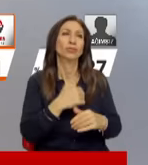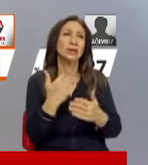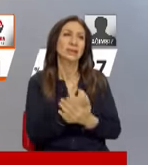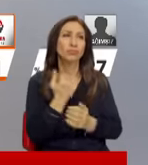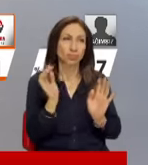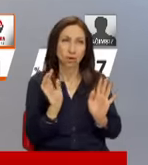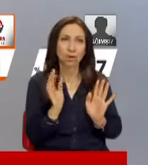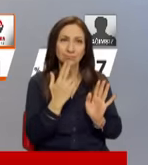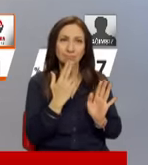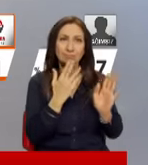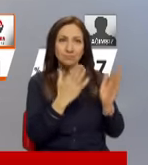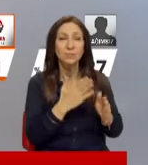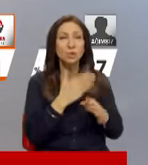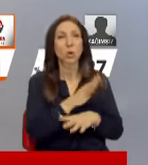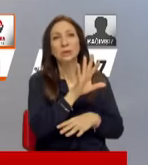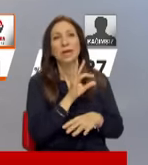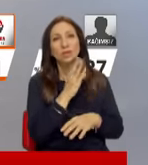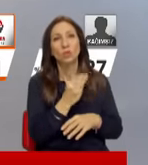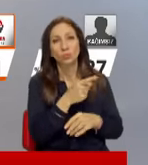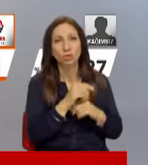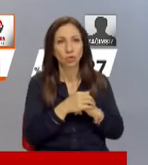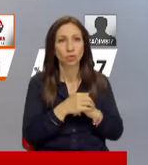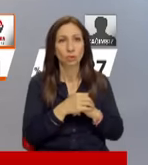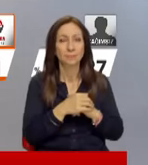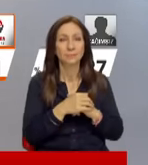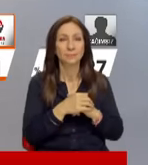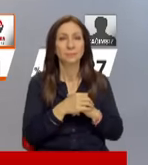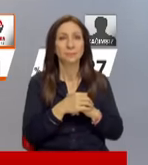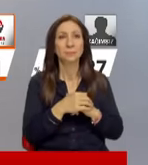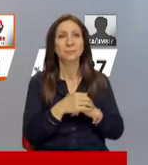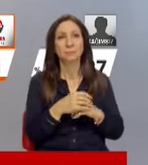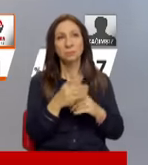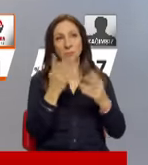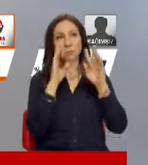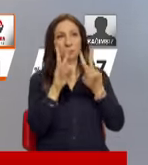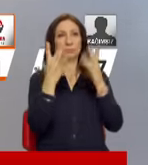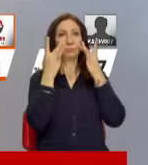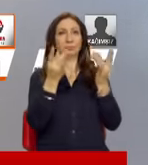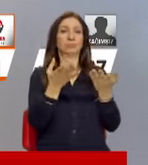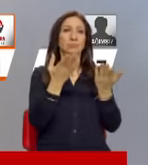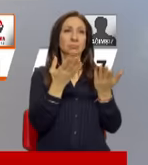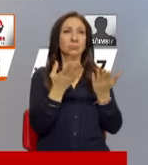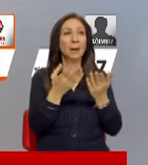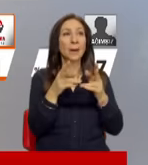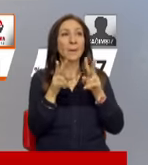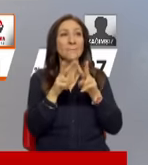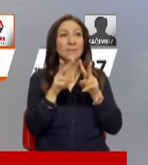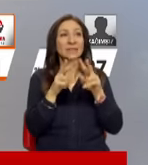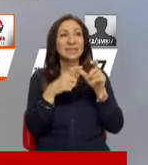kazanmış, doğru tercih olmuş. Yani tablo ortada. Mehmet Siyam Kesimoğlu